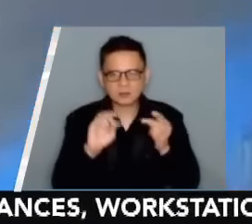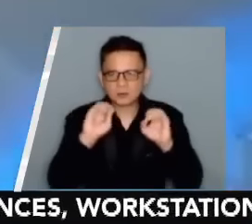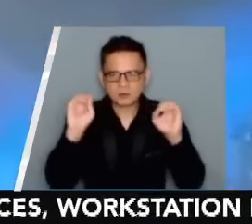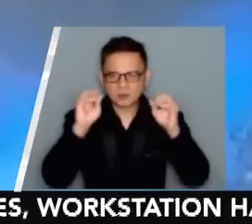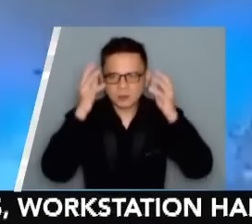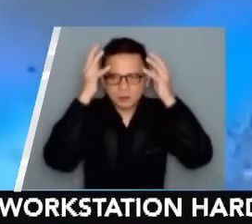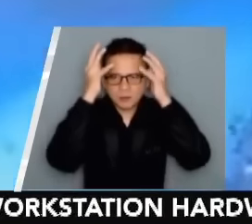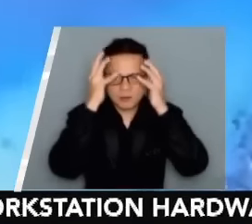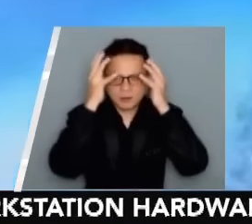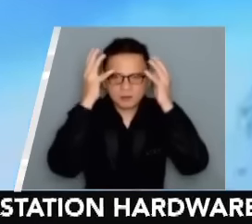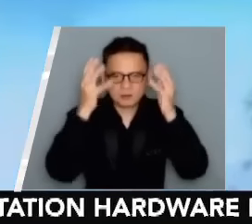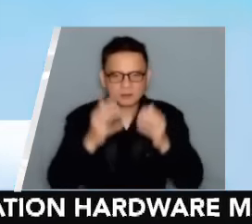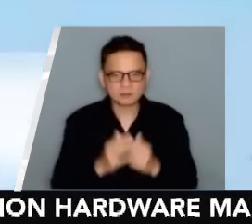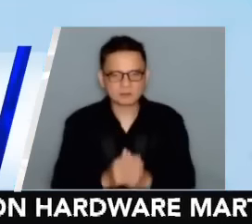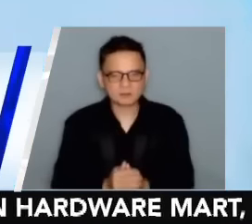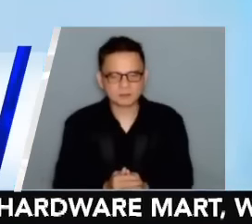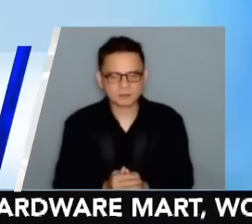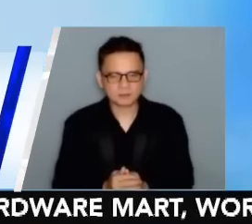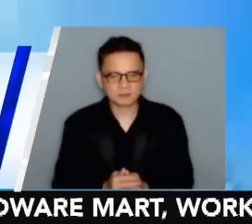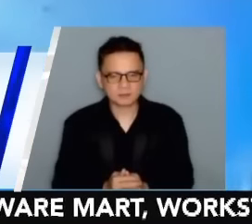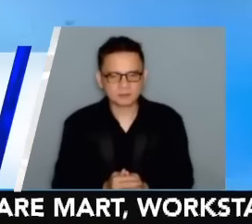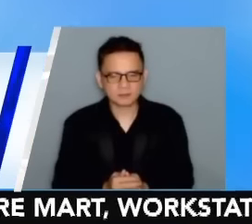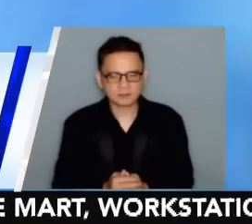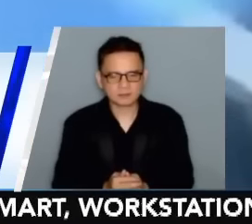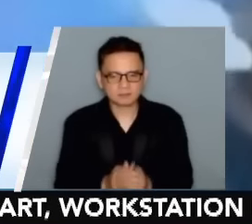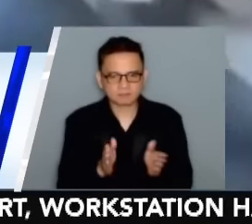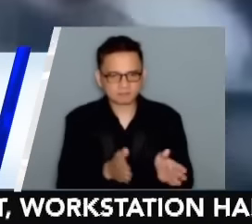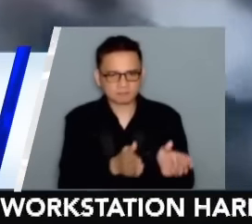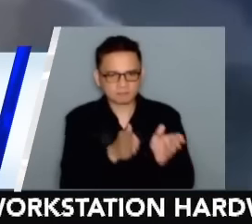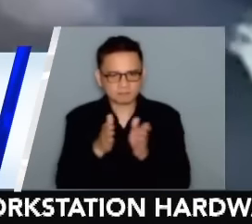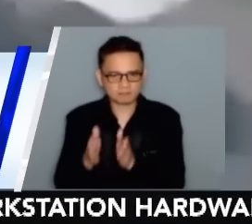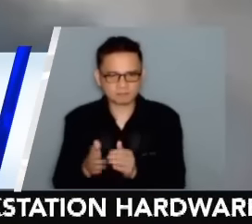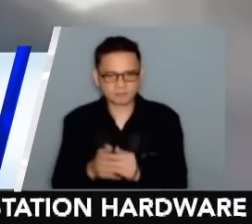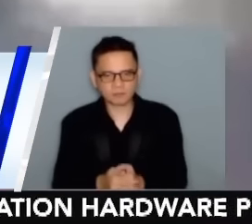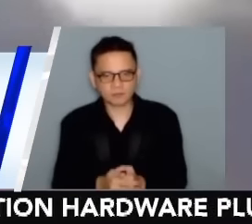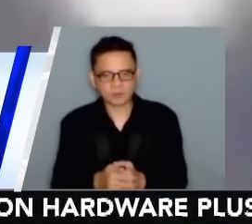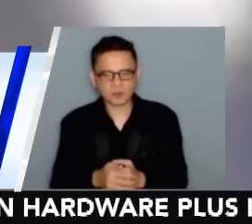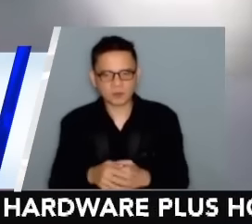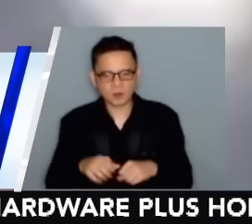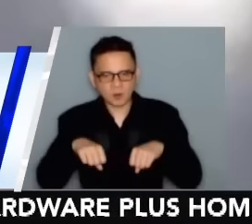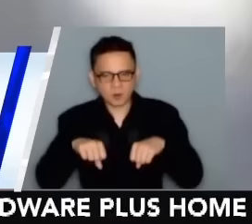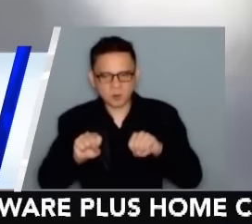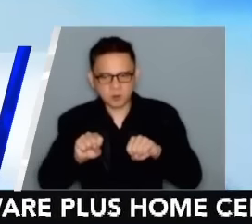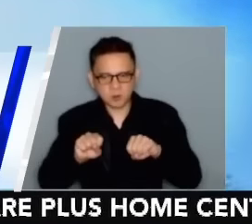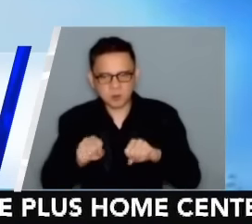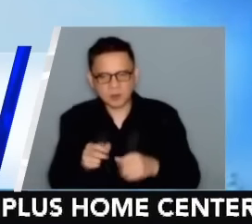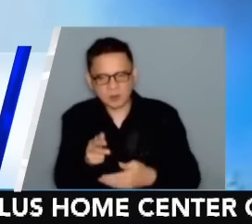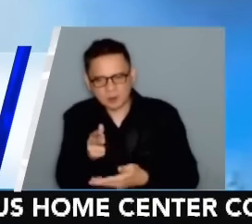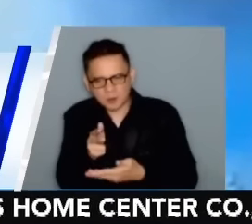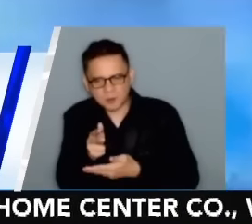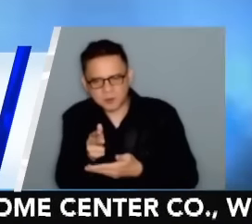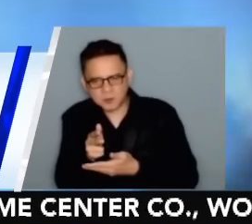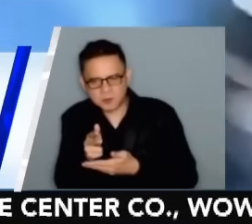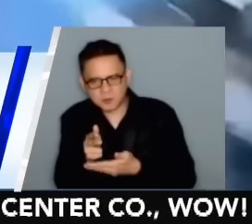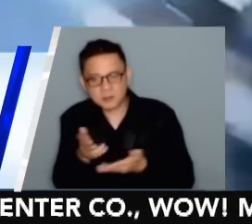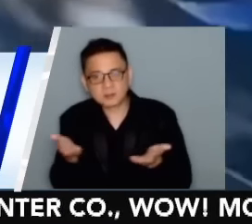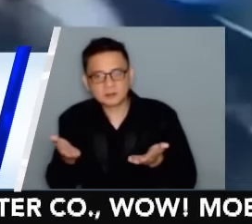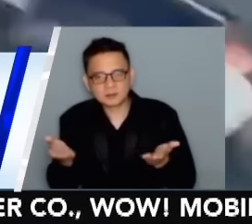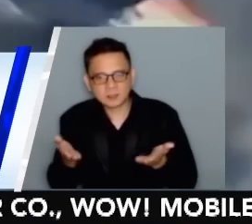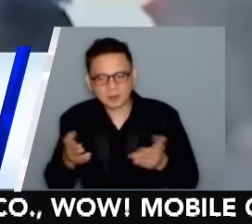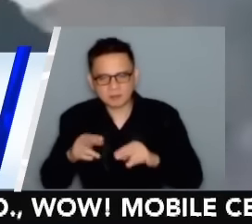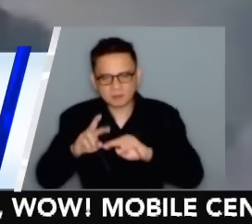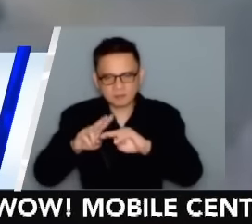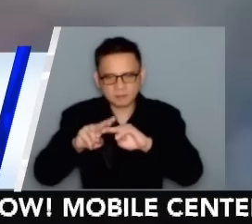helmet tumatawid din sa kalsadang isang motorsiklo sa calao Pangasinan ng biglang nabangga ito ng Paparating na